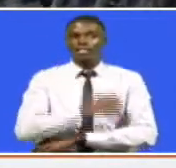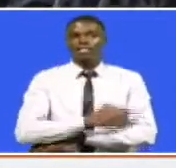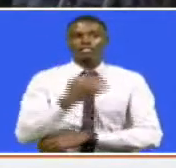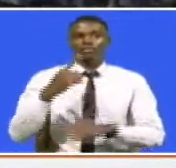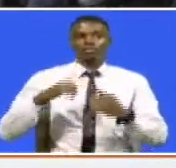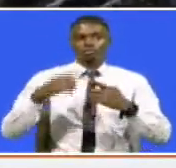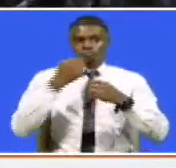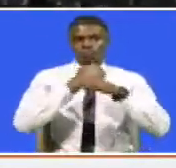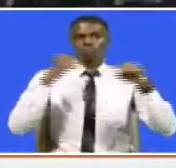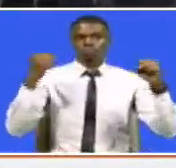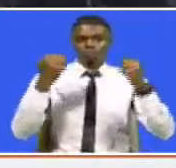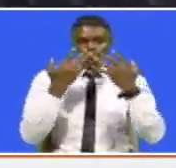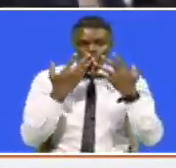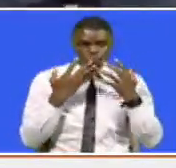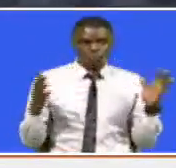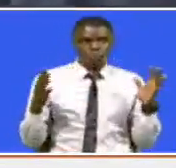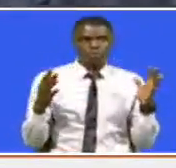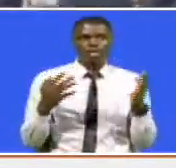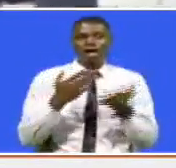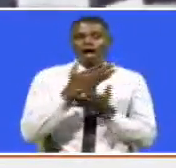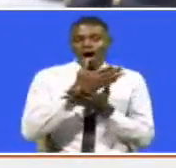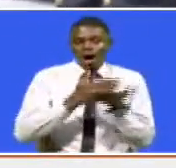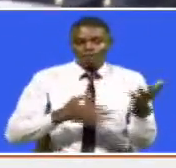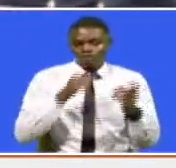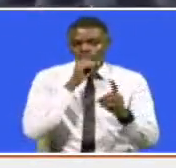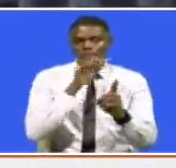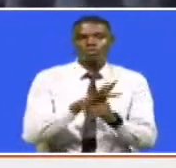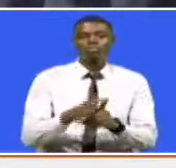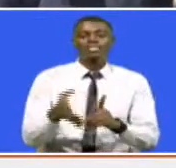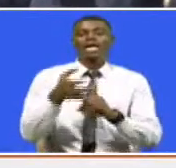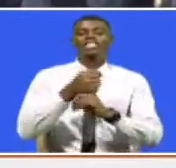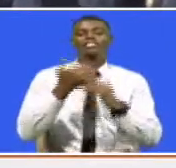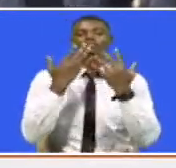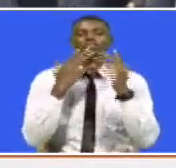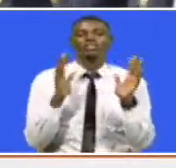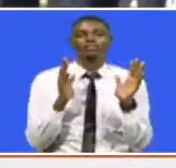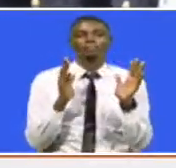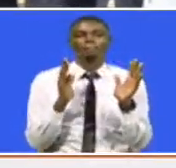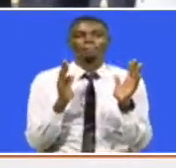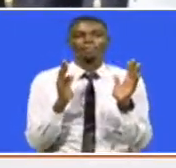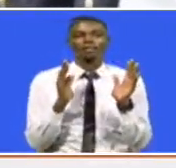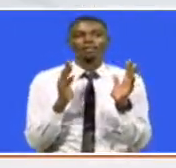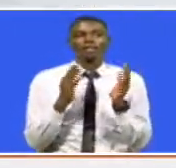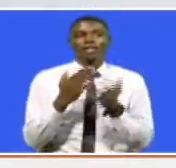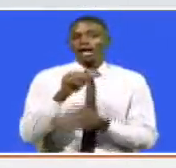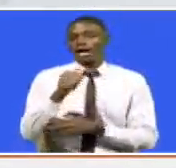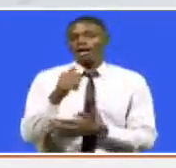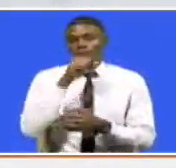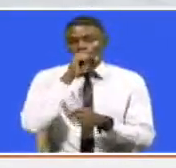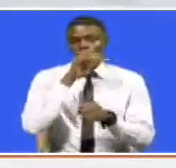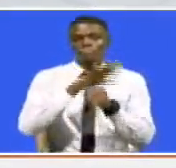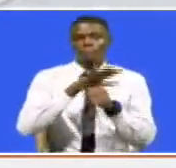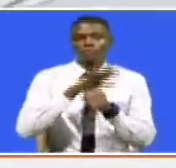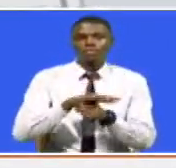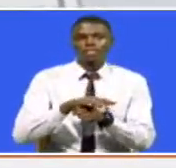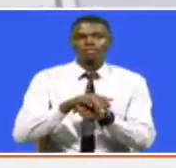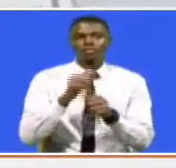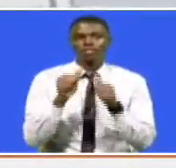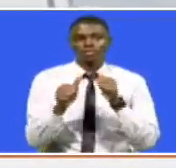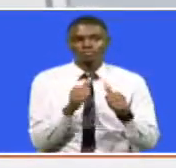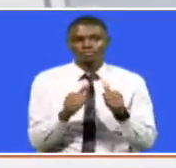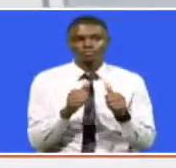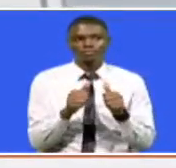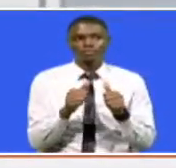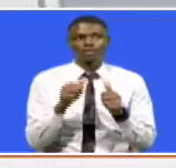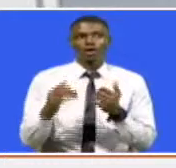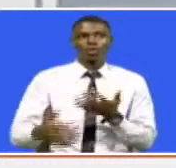Ruto, inadhihirika kuwa nusu tu ya ahadi hizo zimetimizwa. Kati ya ahadi zilizotimizwa ni pamoja na